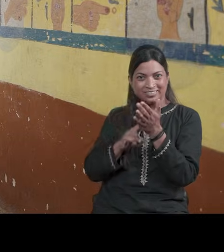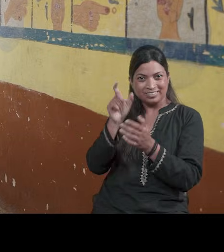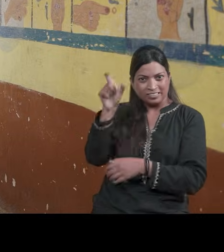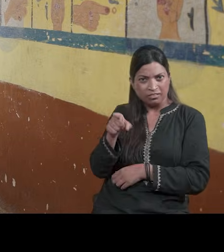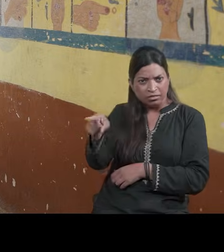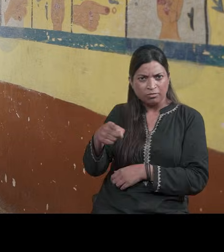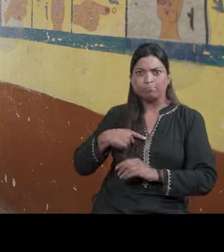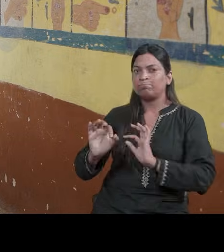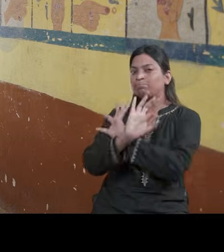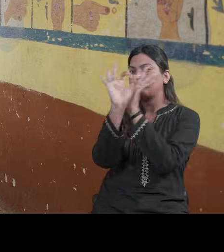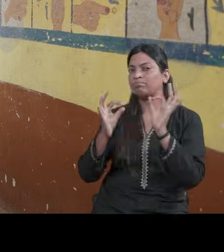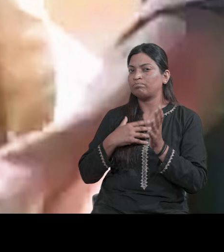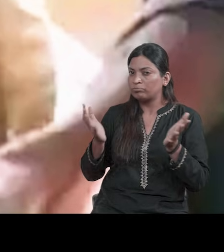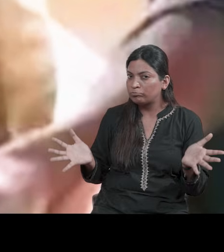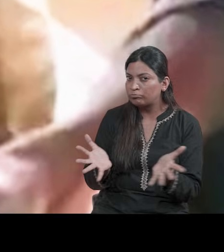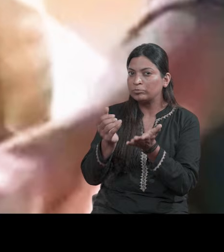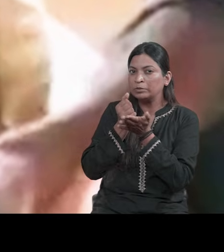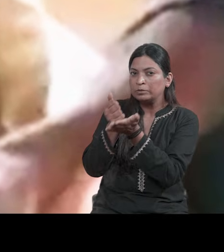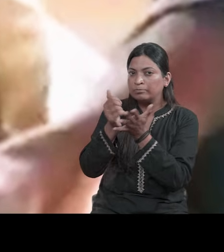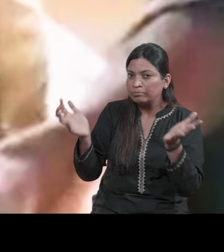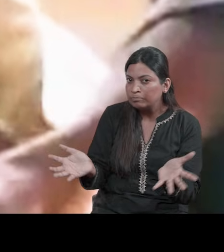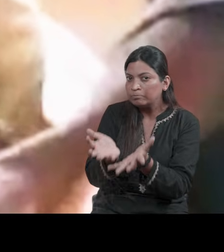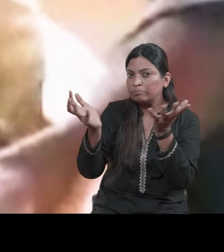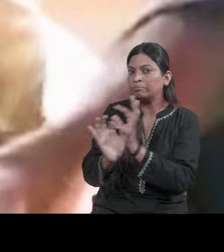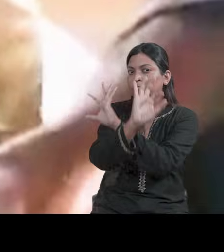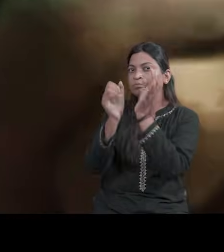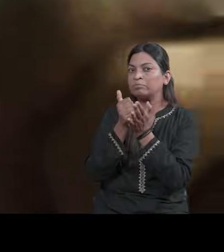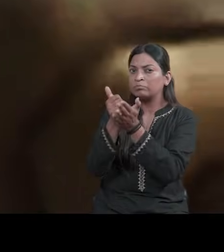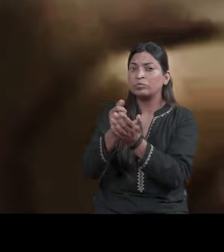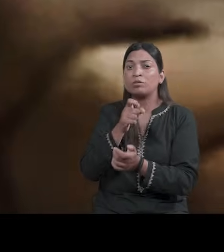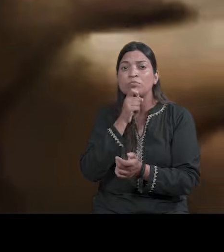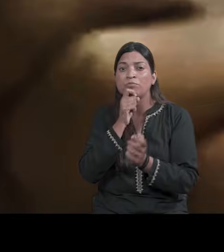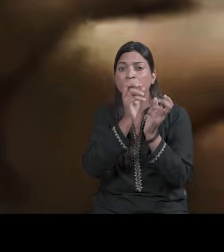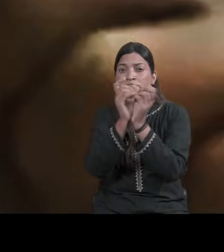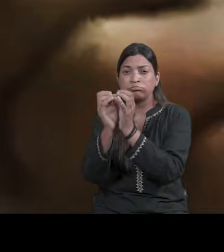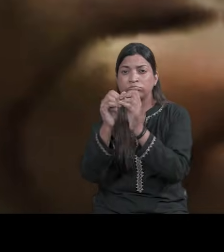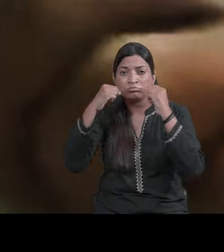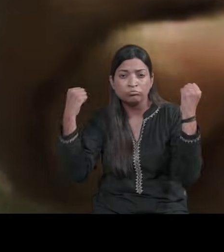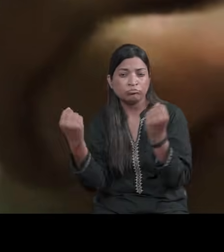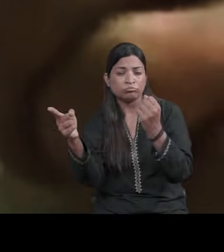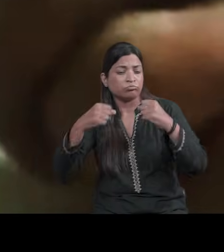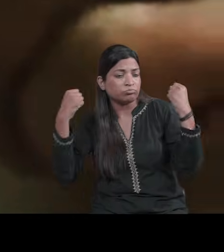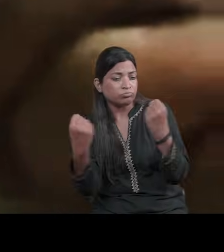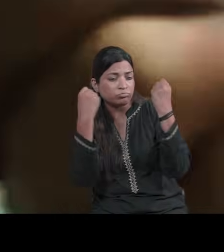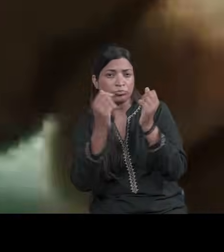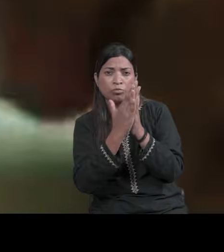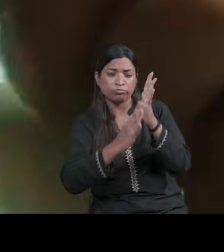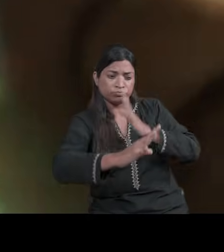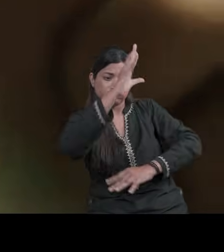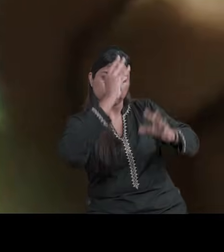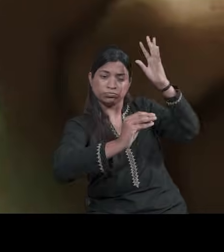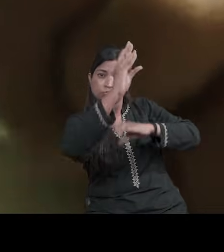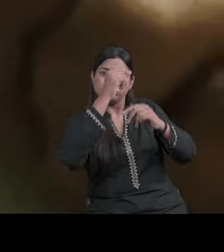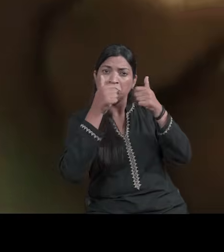सिलेबस पढ़ाया। पैरों से साइन लैंग्वेज में समझ के उसने पूरी किताब को पढ़ा और आपको जानकर खुशी होगी कि